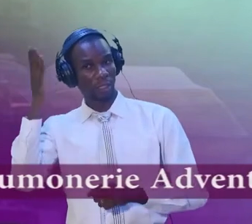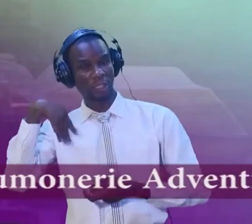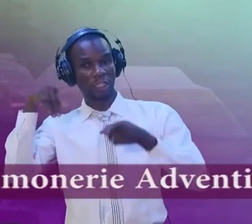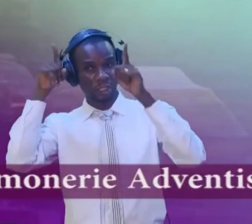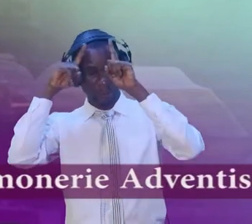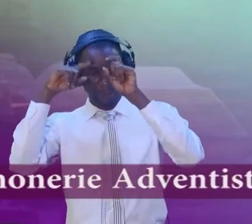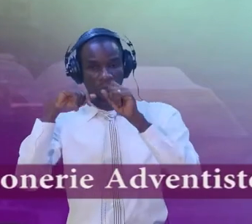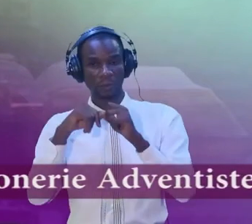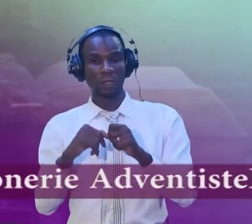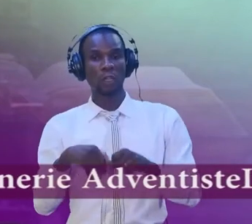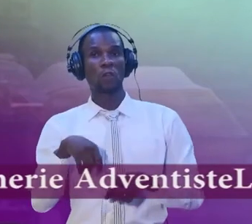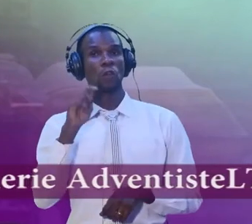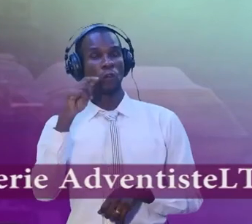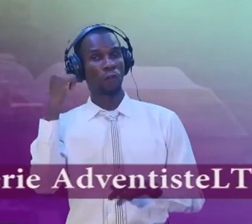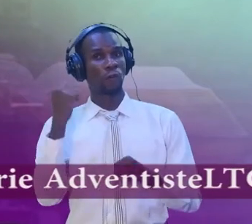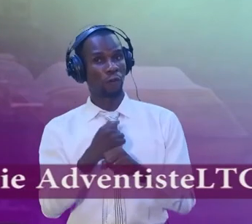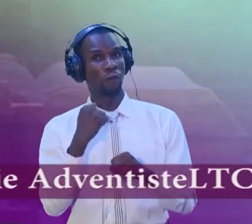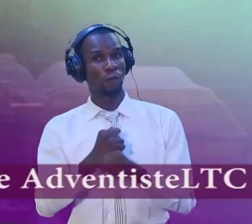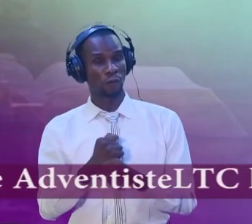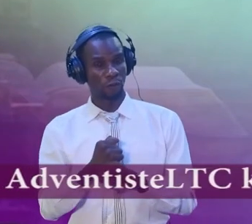na ulimwengu wa giza